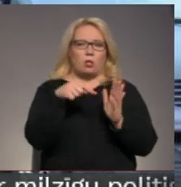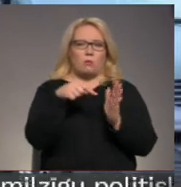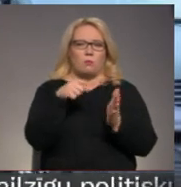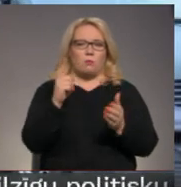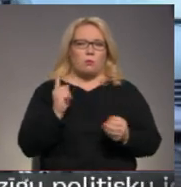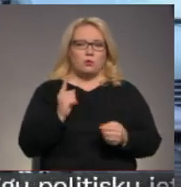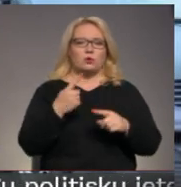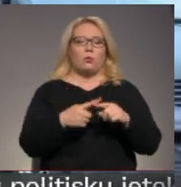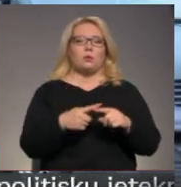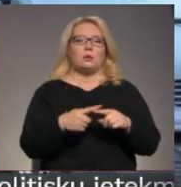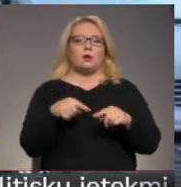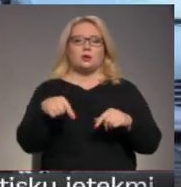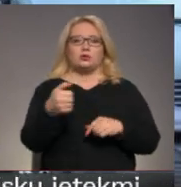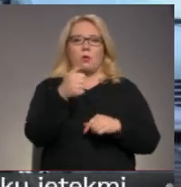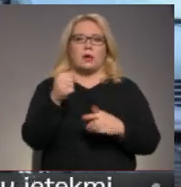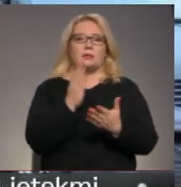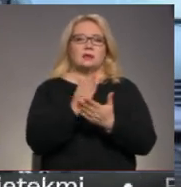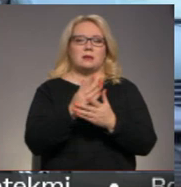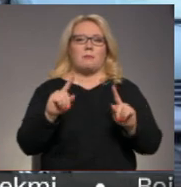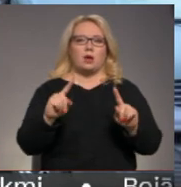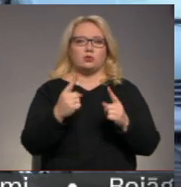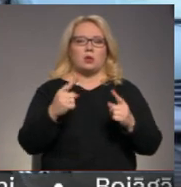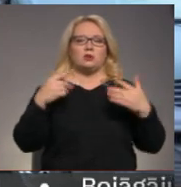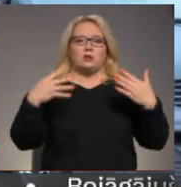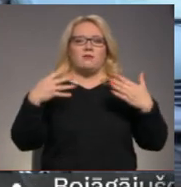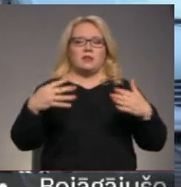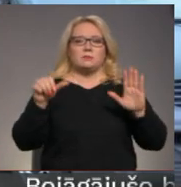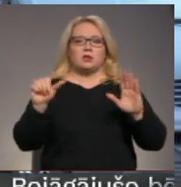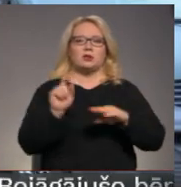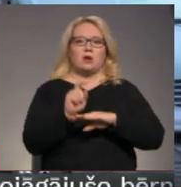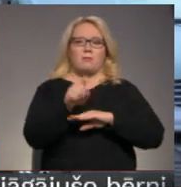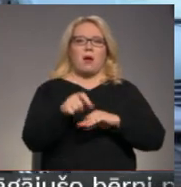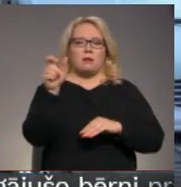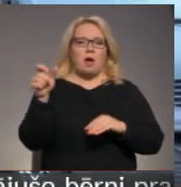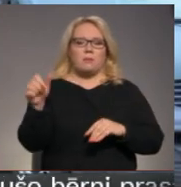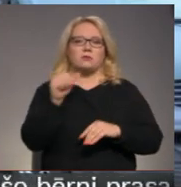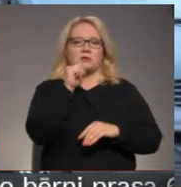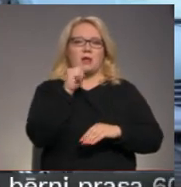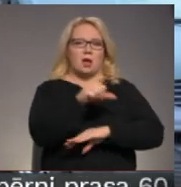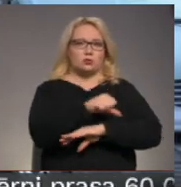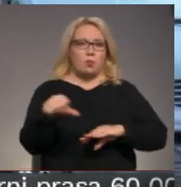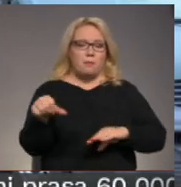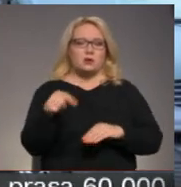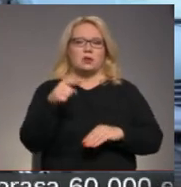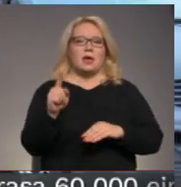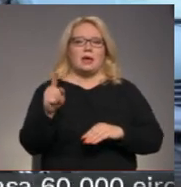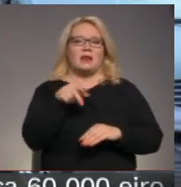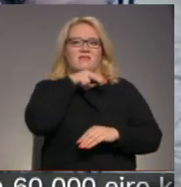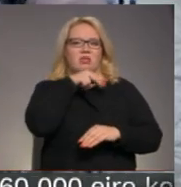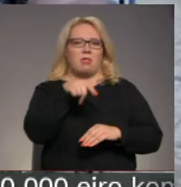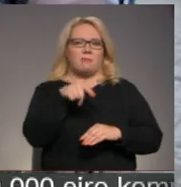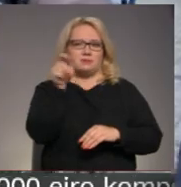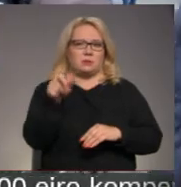Šogad esam aizturējuši 96 pārkāpējus uz zaļās robežas. Pamatā tie ir Vietnamas